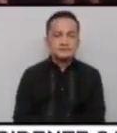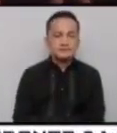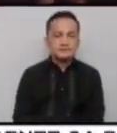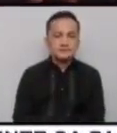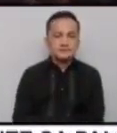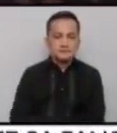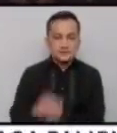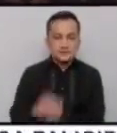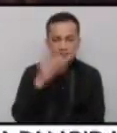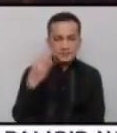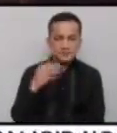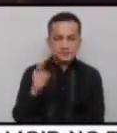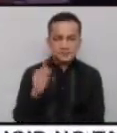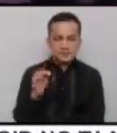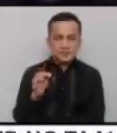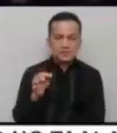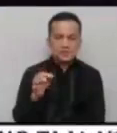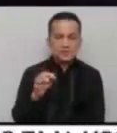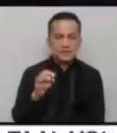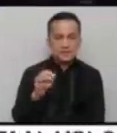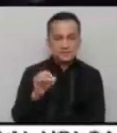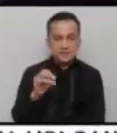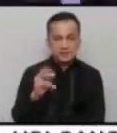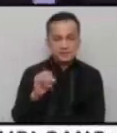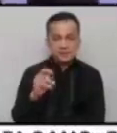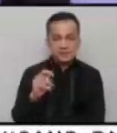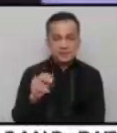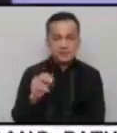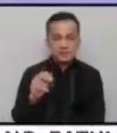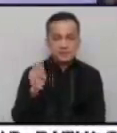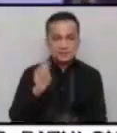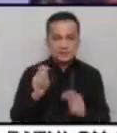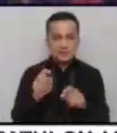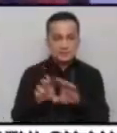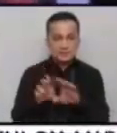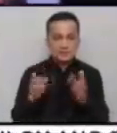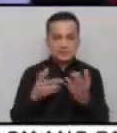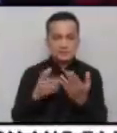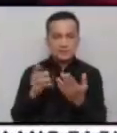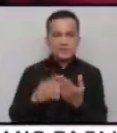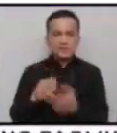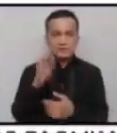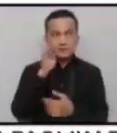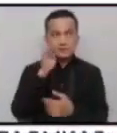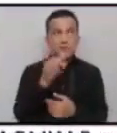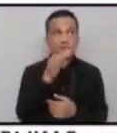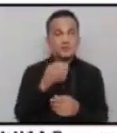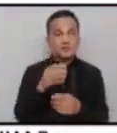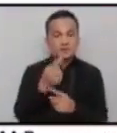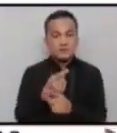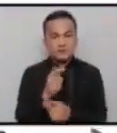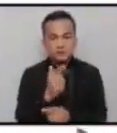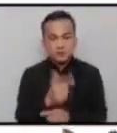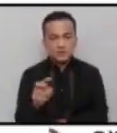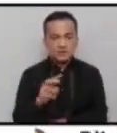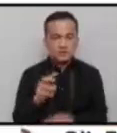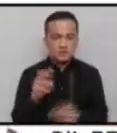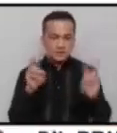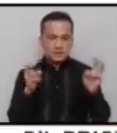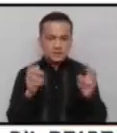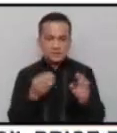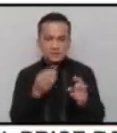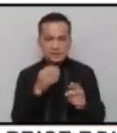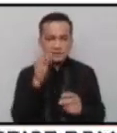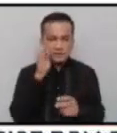29 sa Manila Metropolitan Theater ang opening ceremony ng Filipino Food Month 2022 na may temang pagkaing